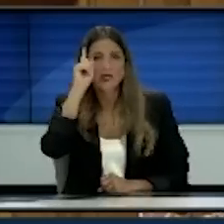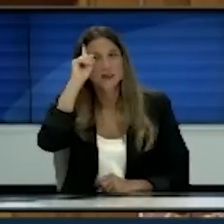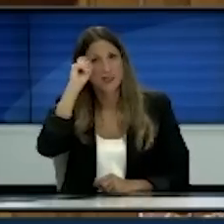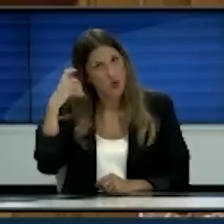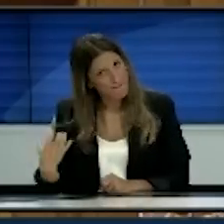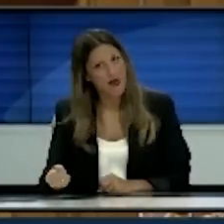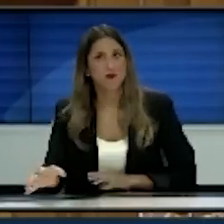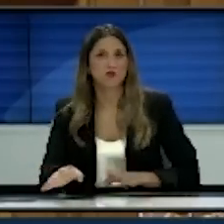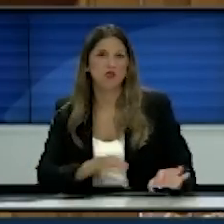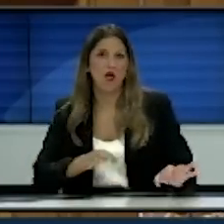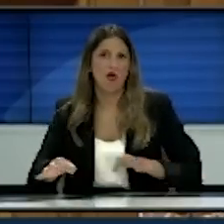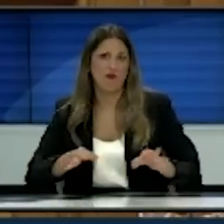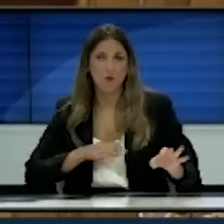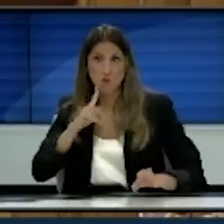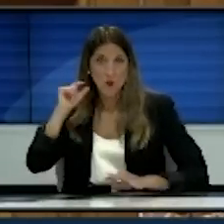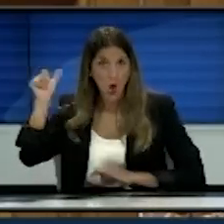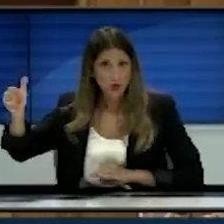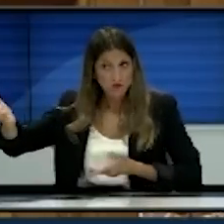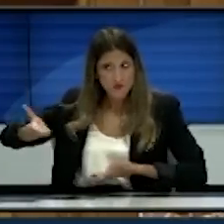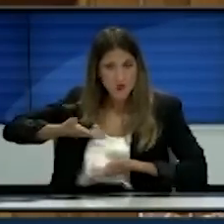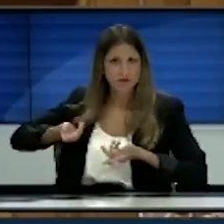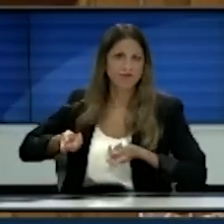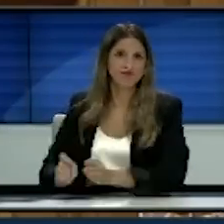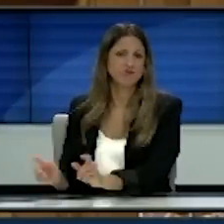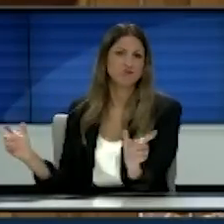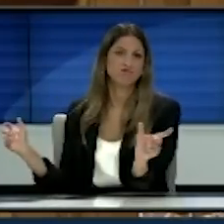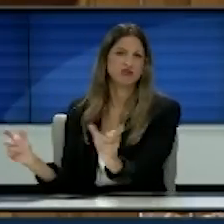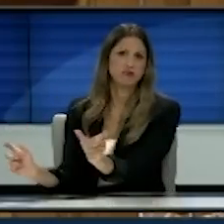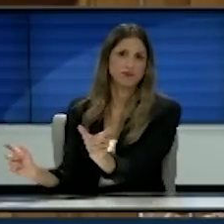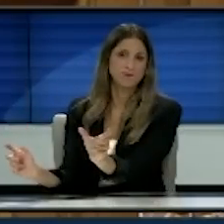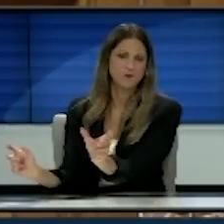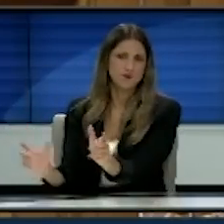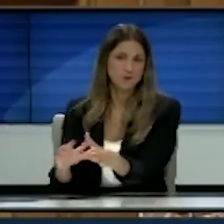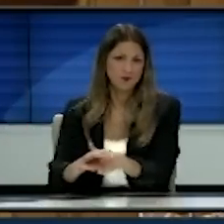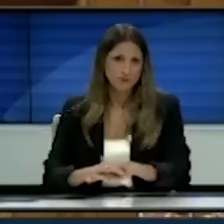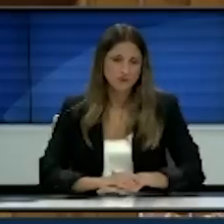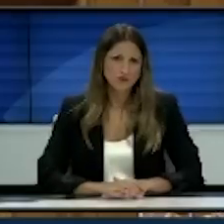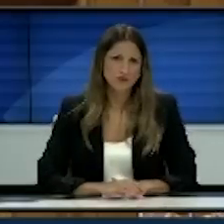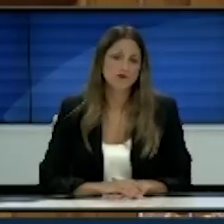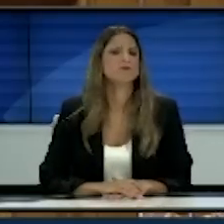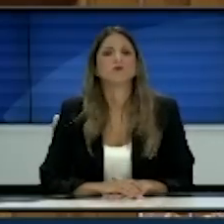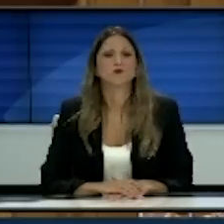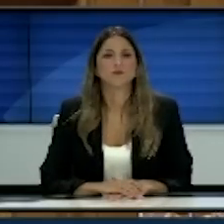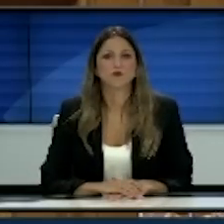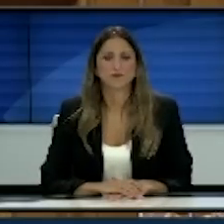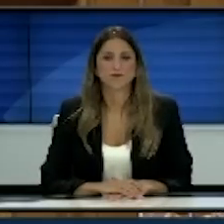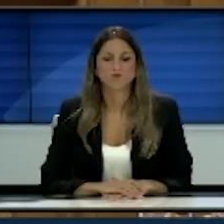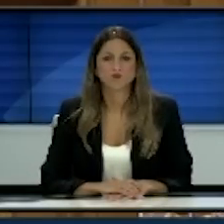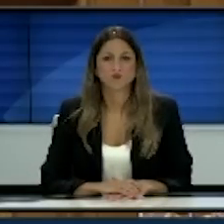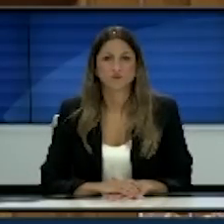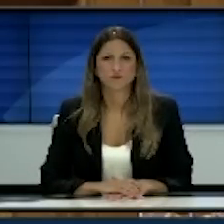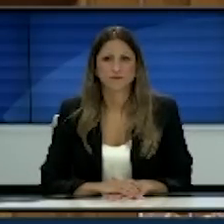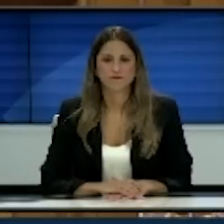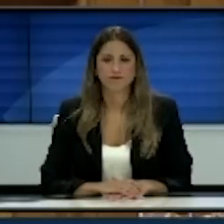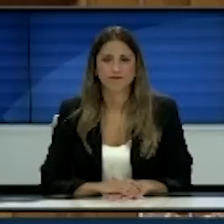τέτοια δεν υπάρχει. Κύριοι της κυβέρνησης, ο απολογισμός του κυβερνητικού σας έργου